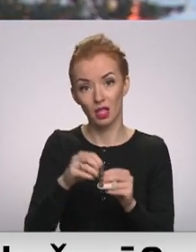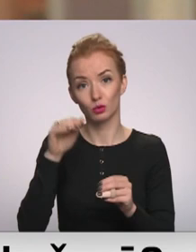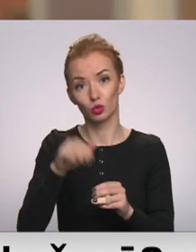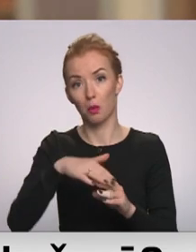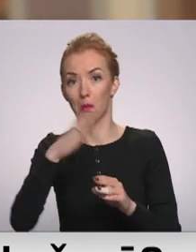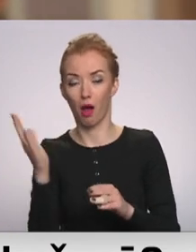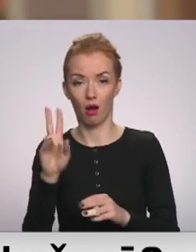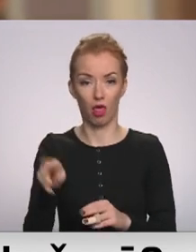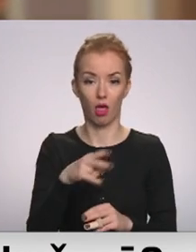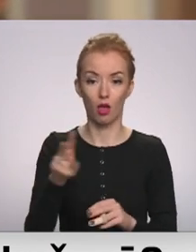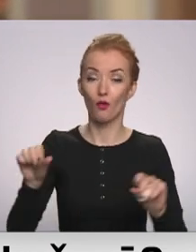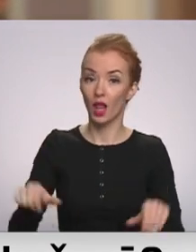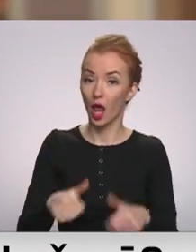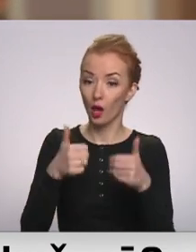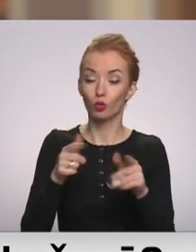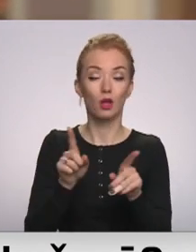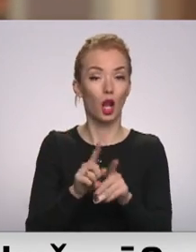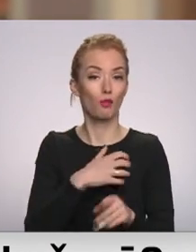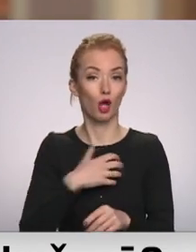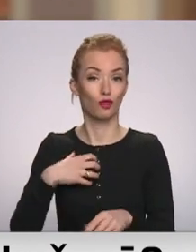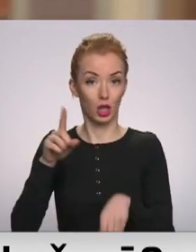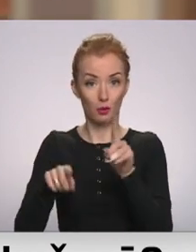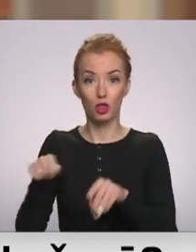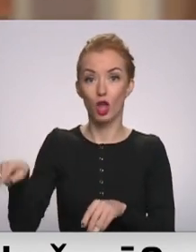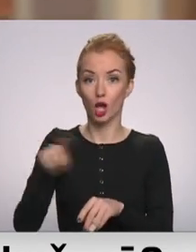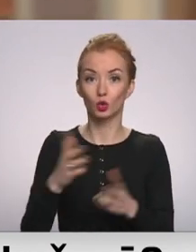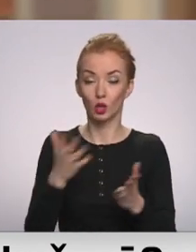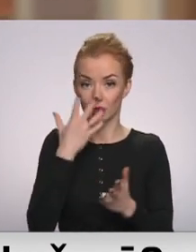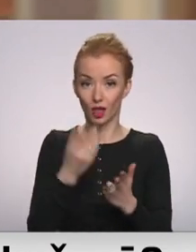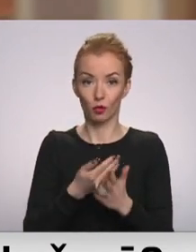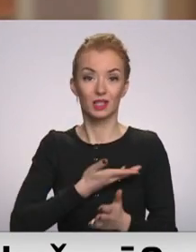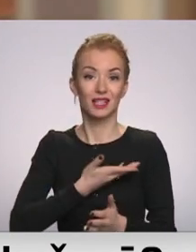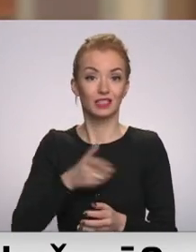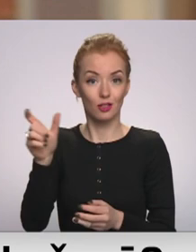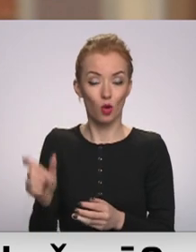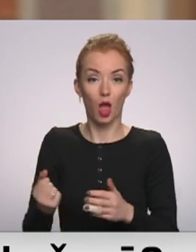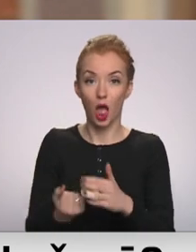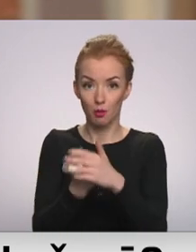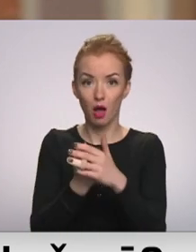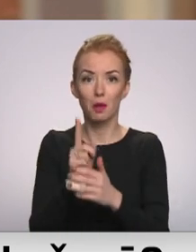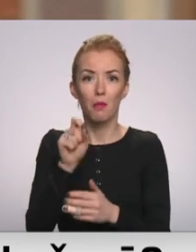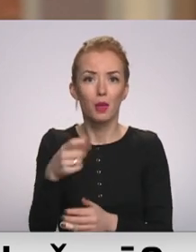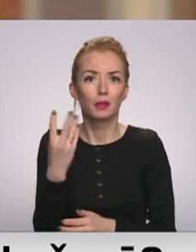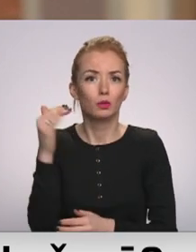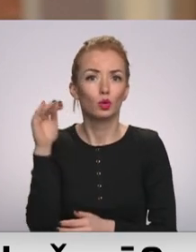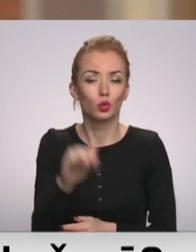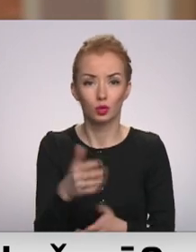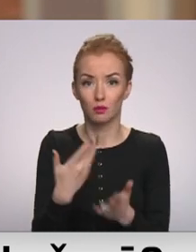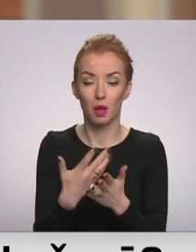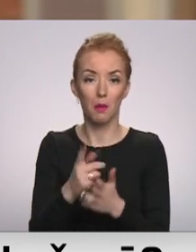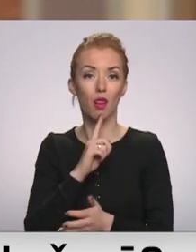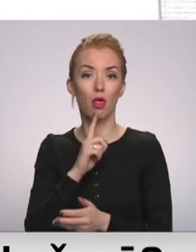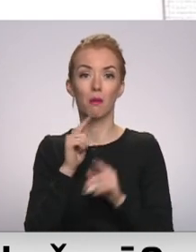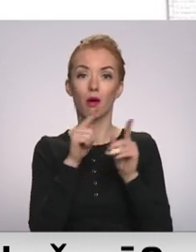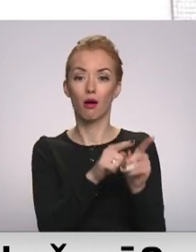eiro. Vienlaikus ir pašvaldības, kuras savus iedzīvotājus atbalsta pat ar 15 000 eiro, piemēram,